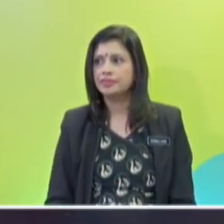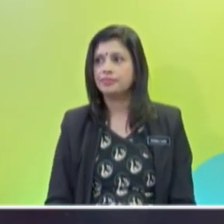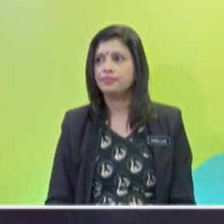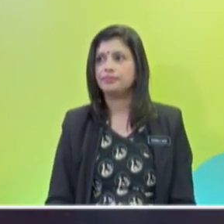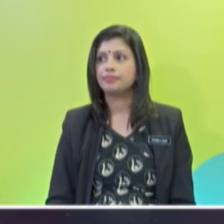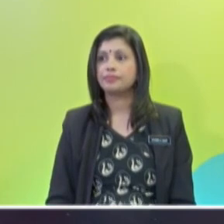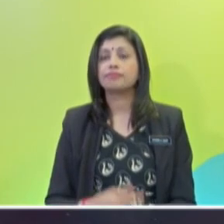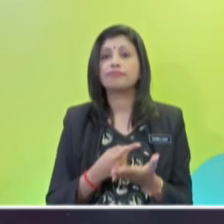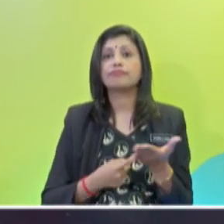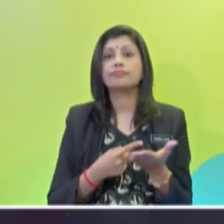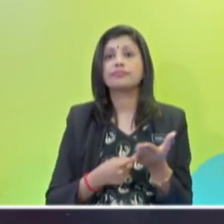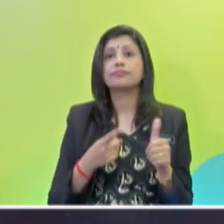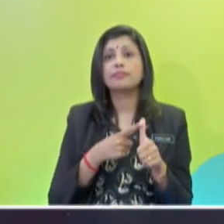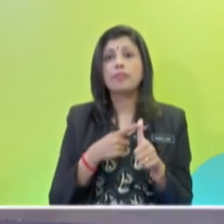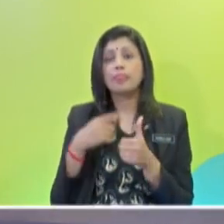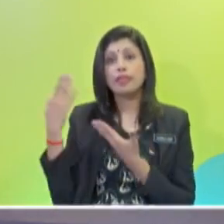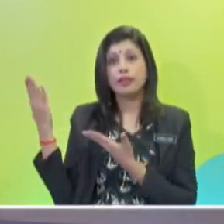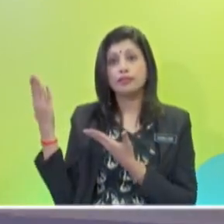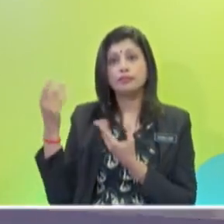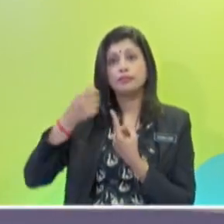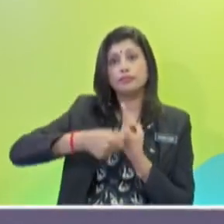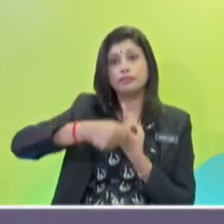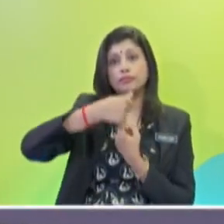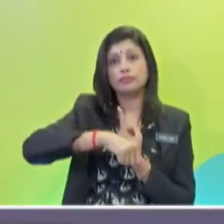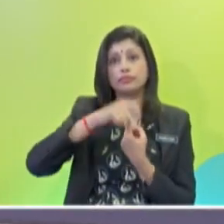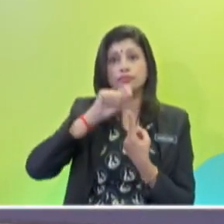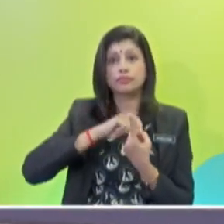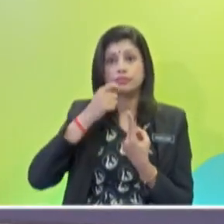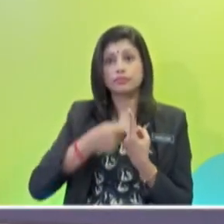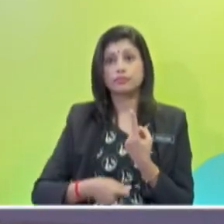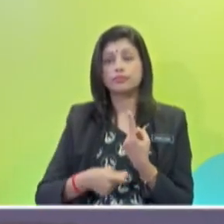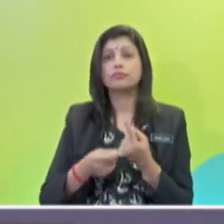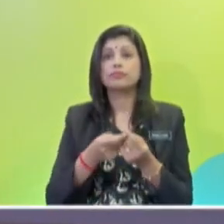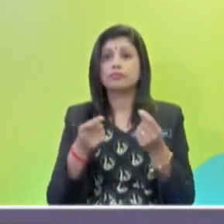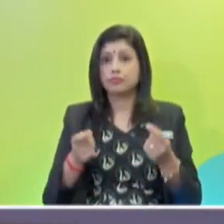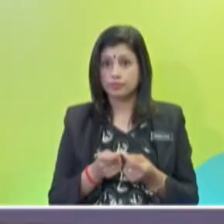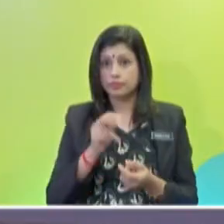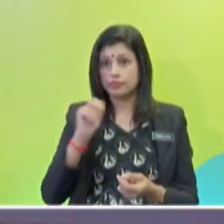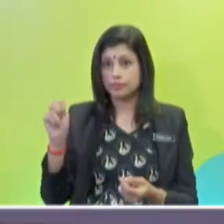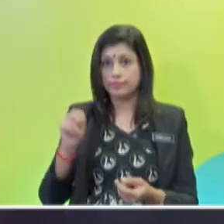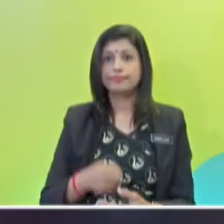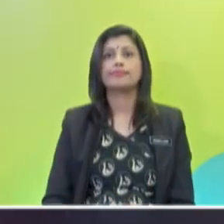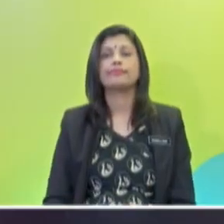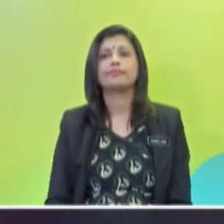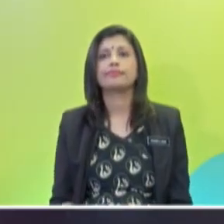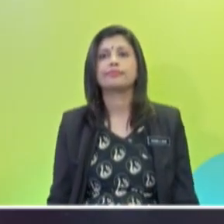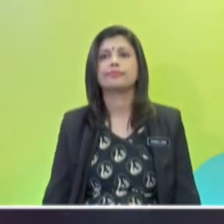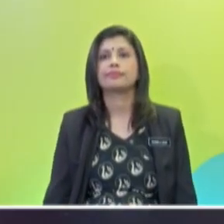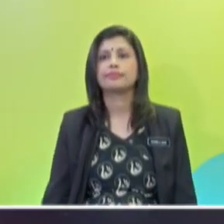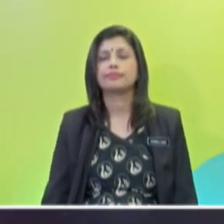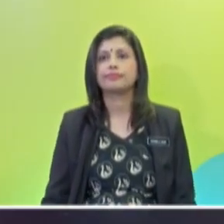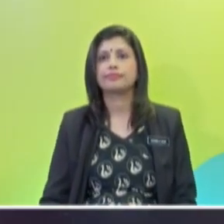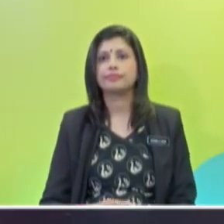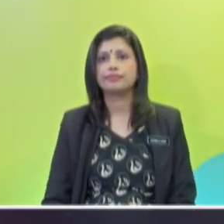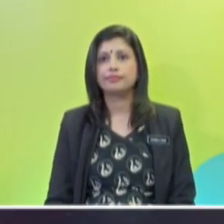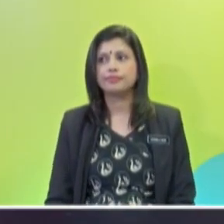berwarna kuning. Buah apa? Buah pisang, cikgu. Dia jenis buah tempatan. Okey. Okey,